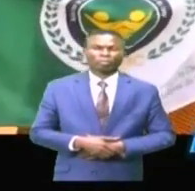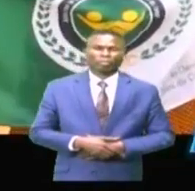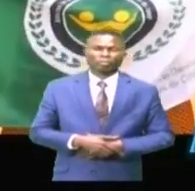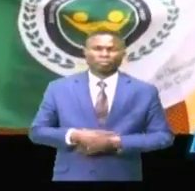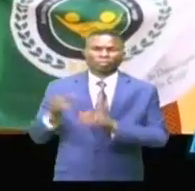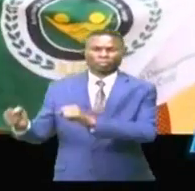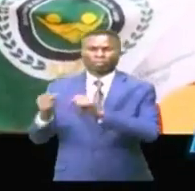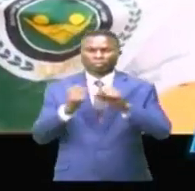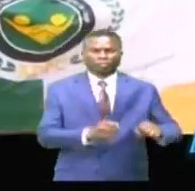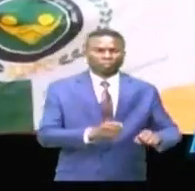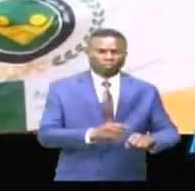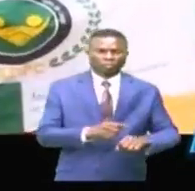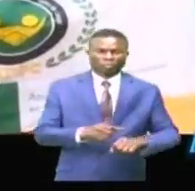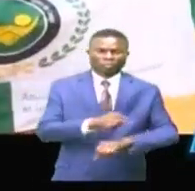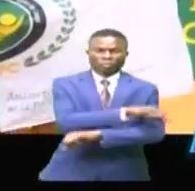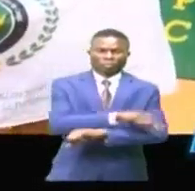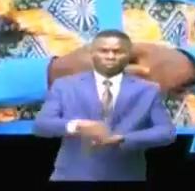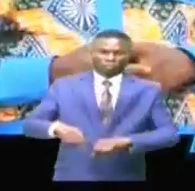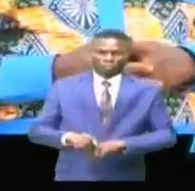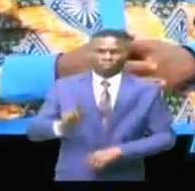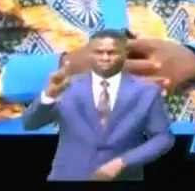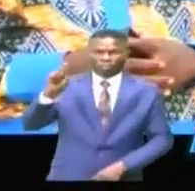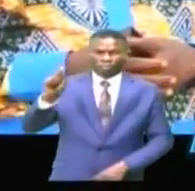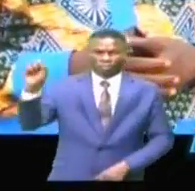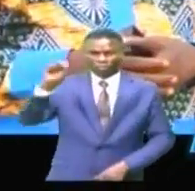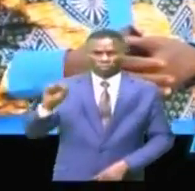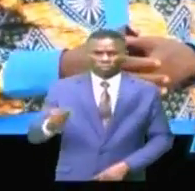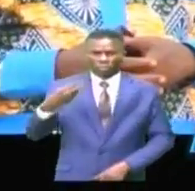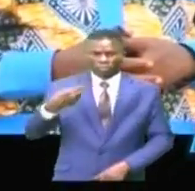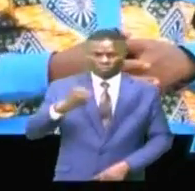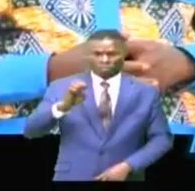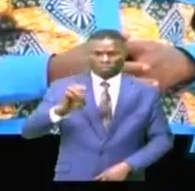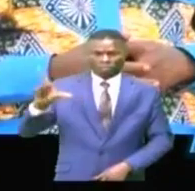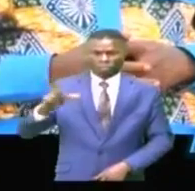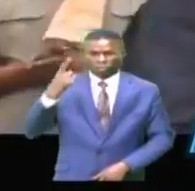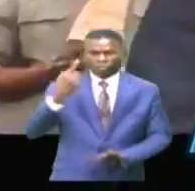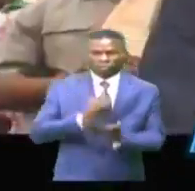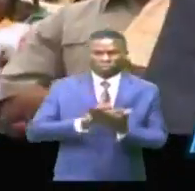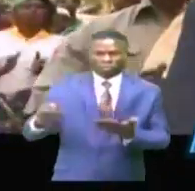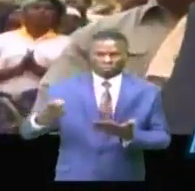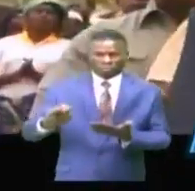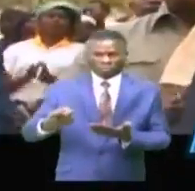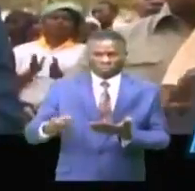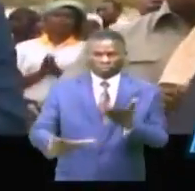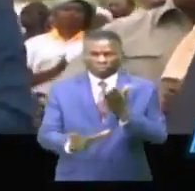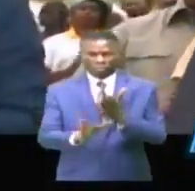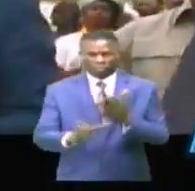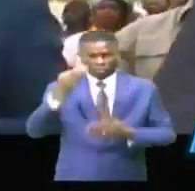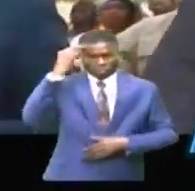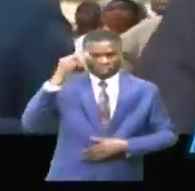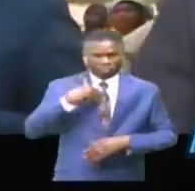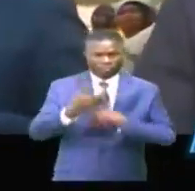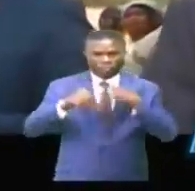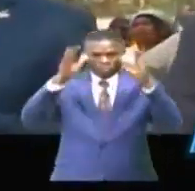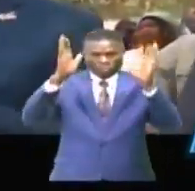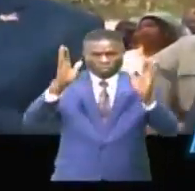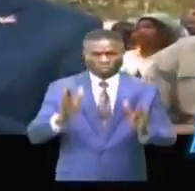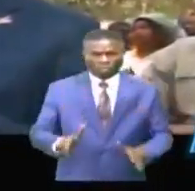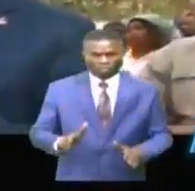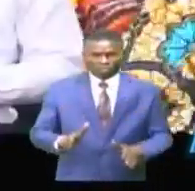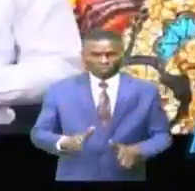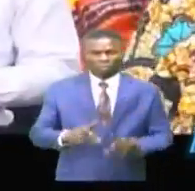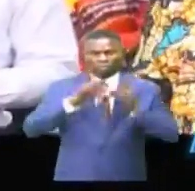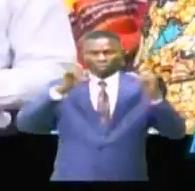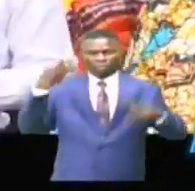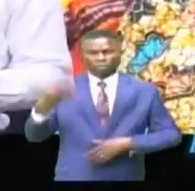installé son quartier général à tuer la sorte pendant une semaine crispem Badoo vice ministre des Affaires étrangères et